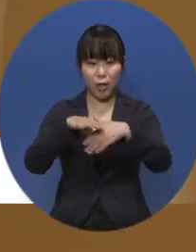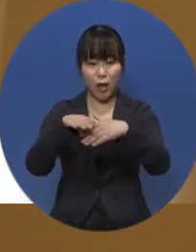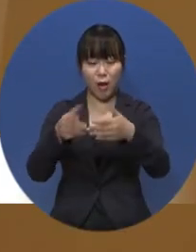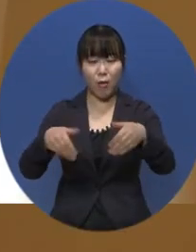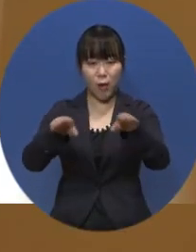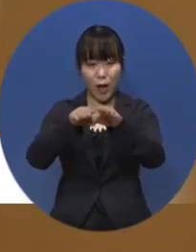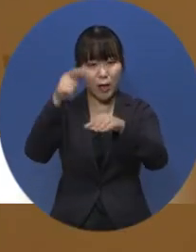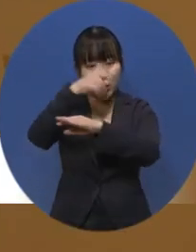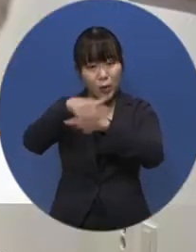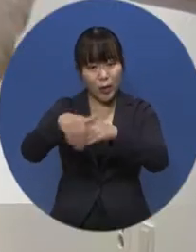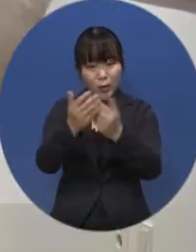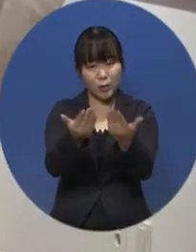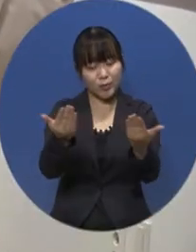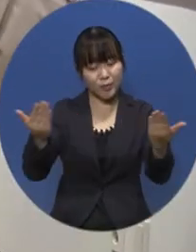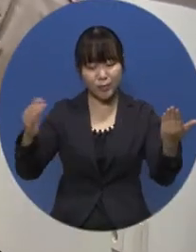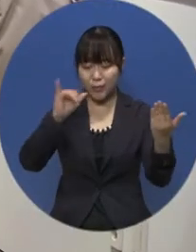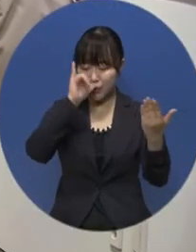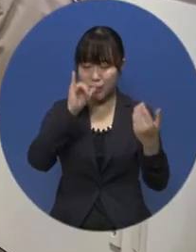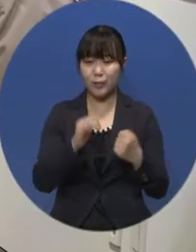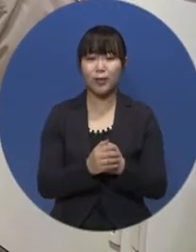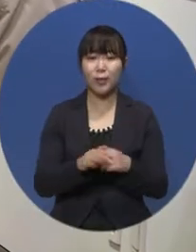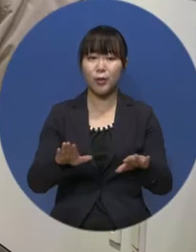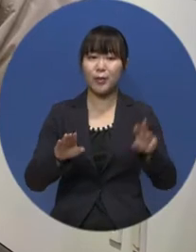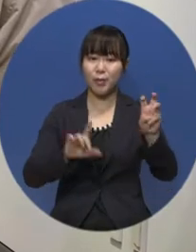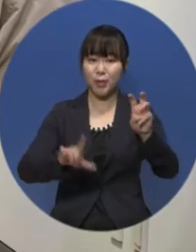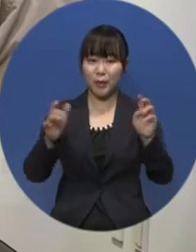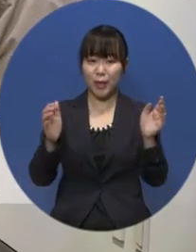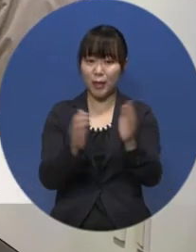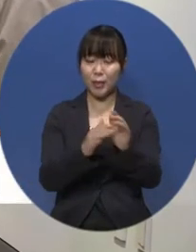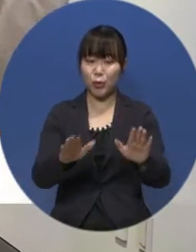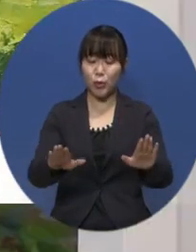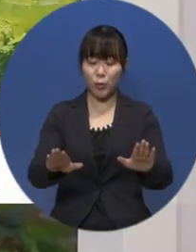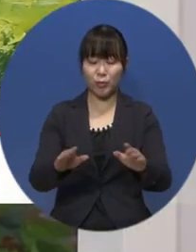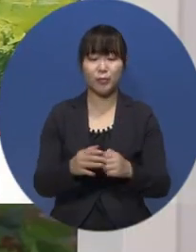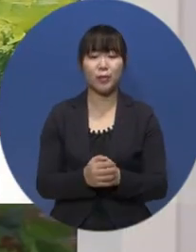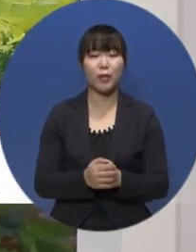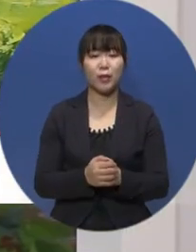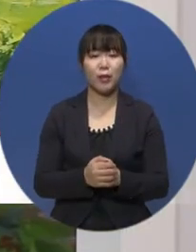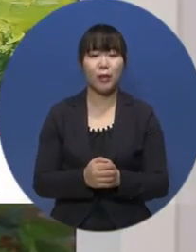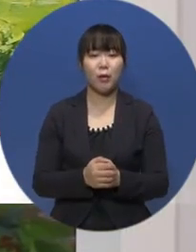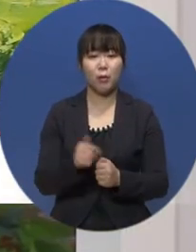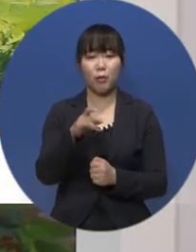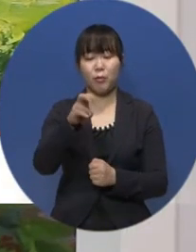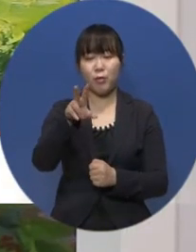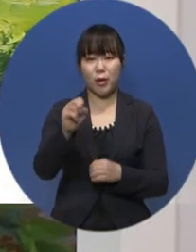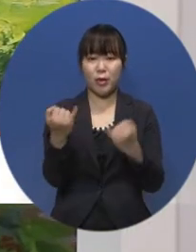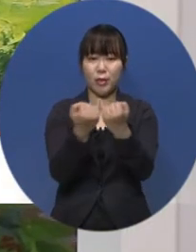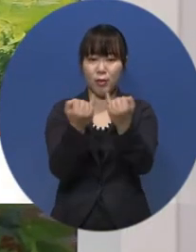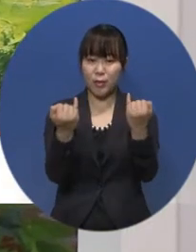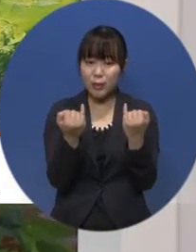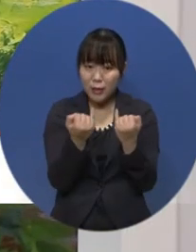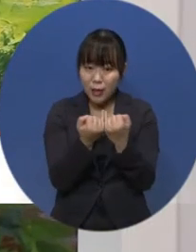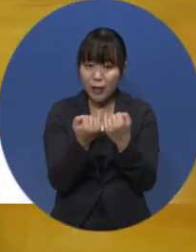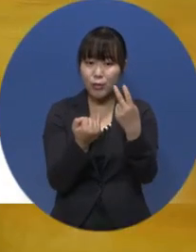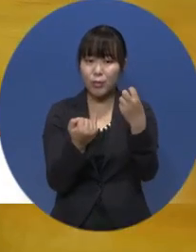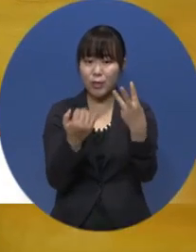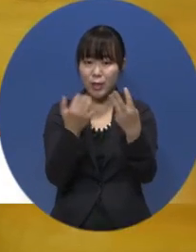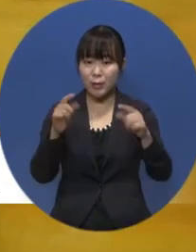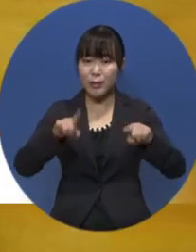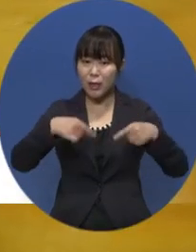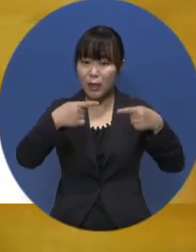열리고 있습니다. 오는 30일까지 열리는 이번 전시회는 광양 여성작가 23명이